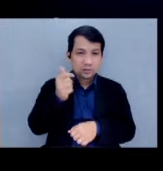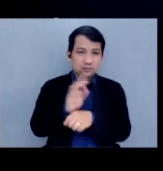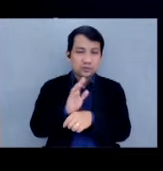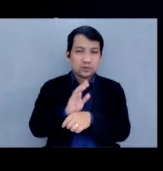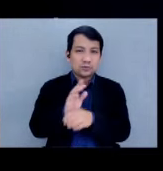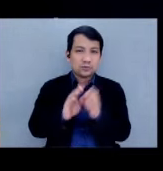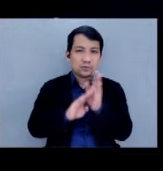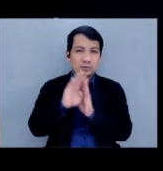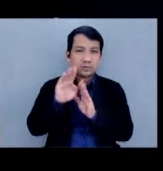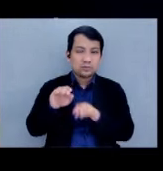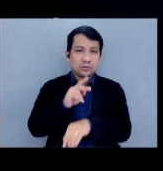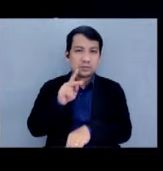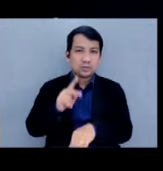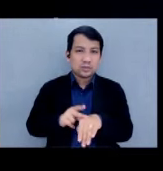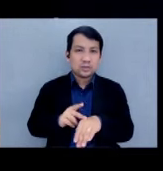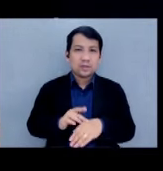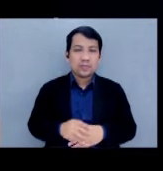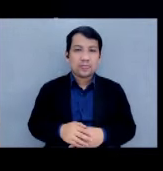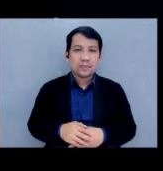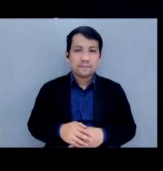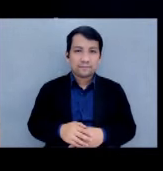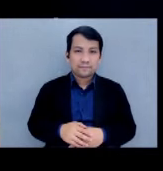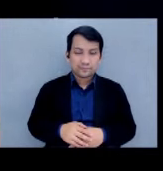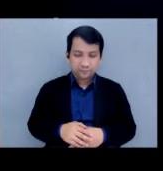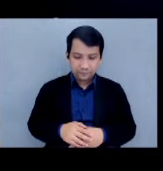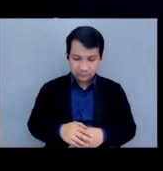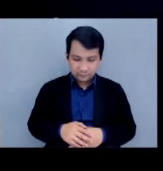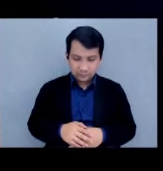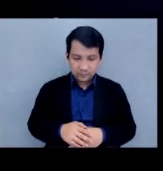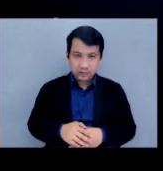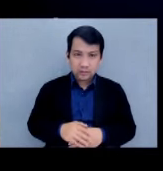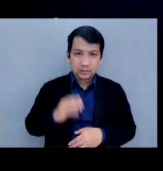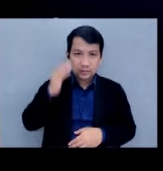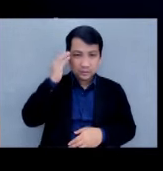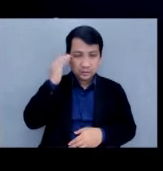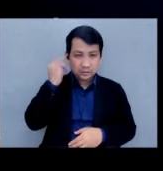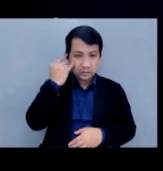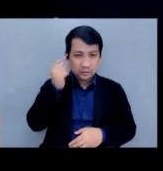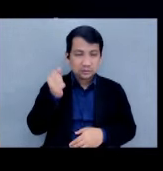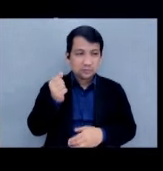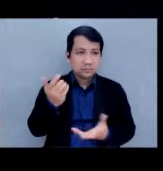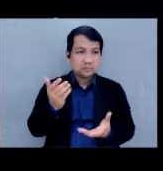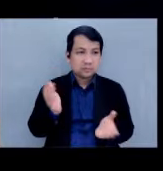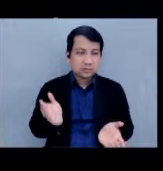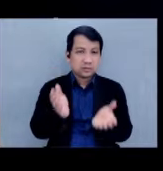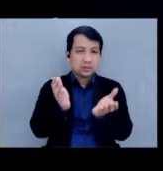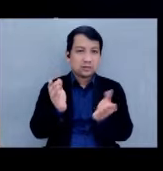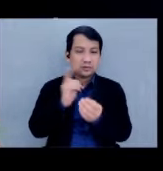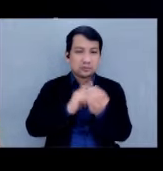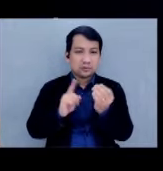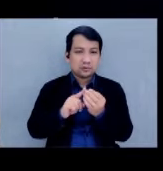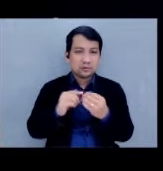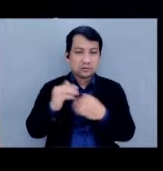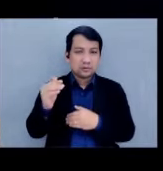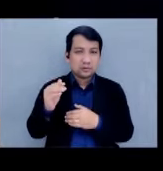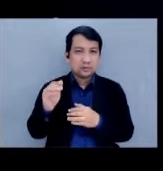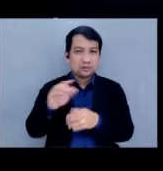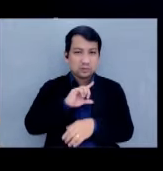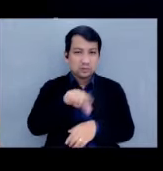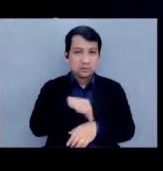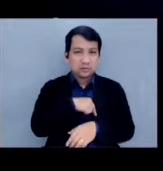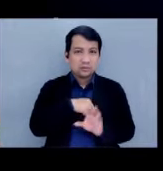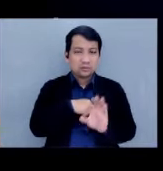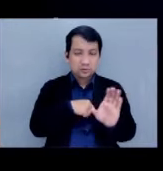the Philippines. Kilala rin K-drama lover si Direk Joey at isinusulong din na maging ganon ang kalidad ng mga